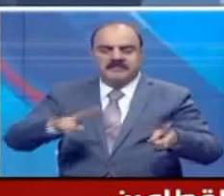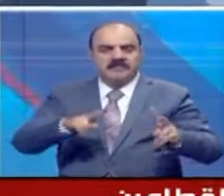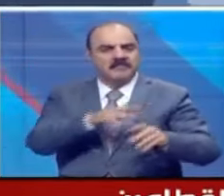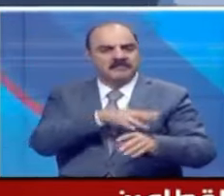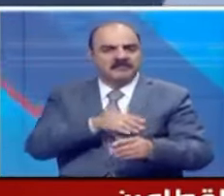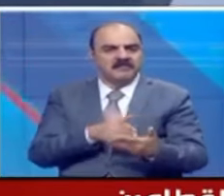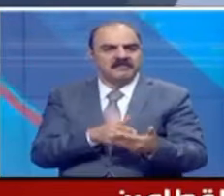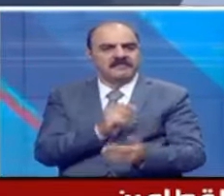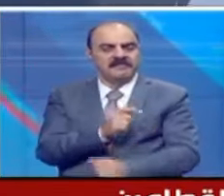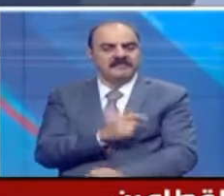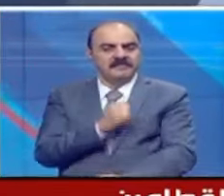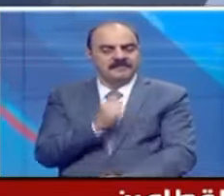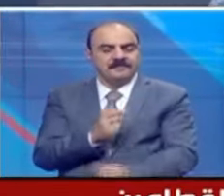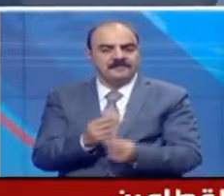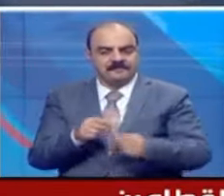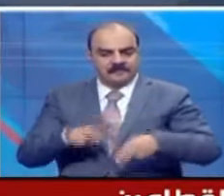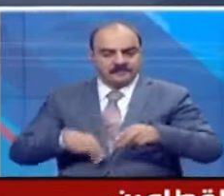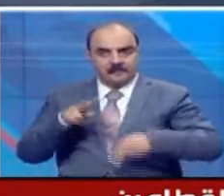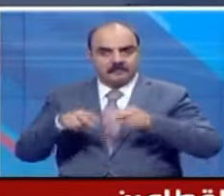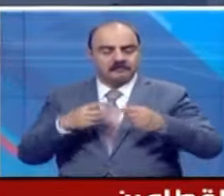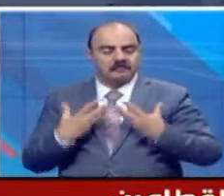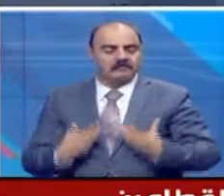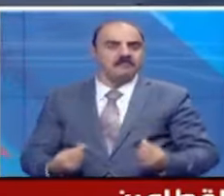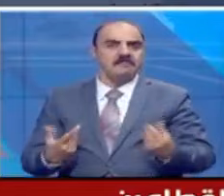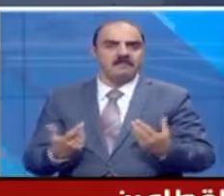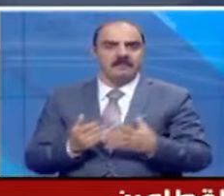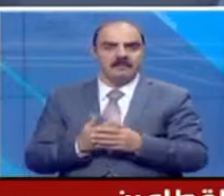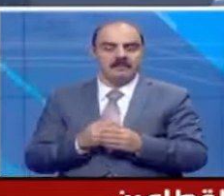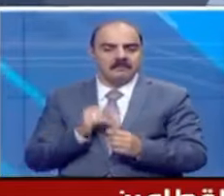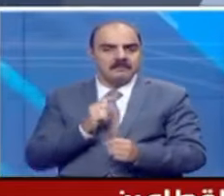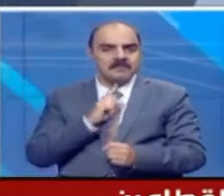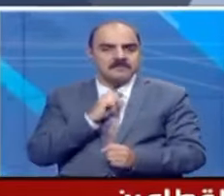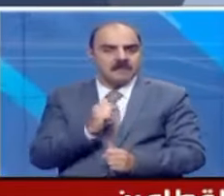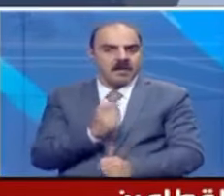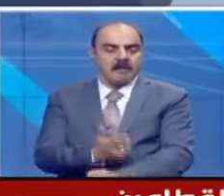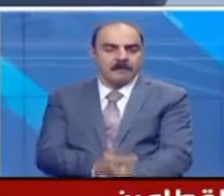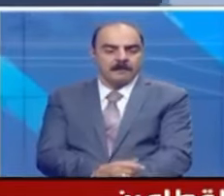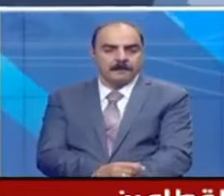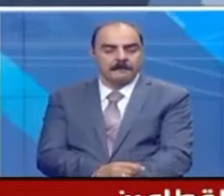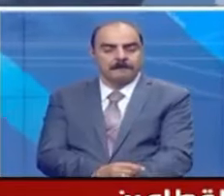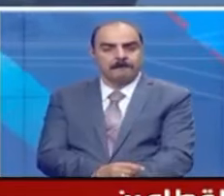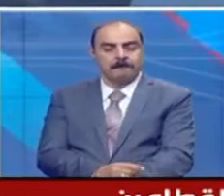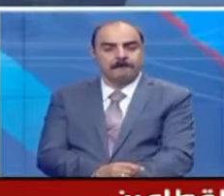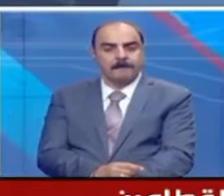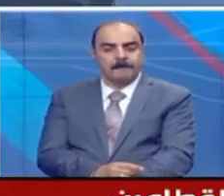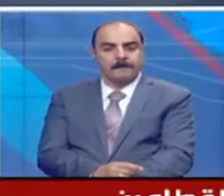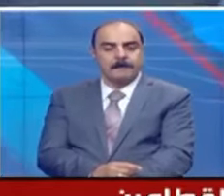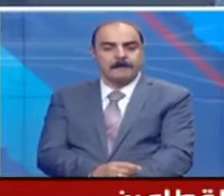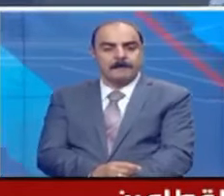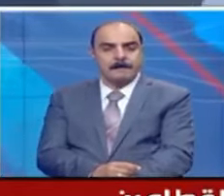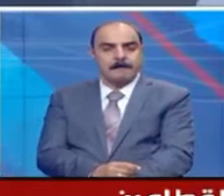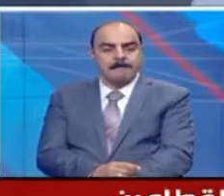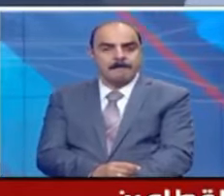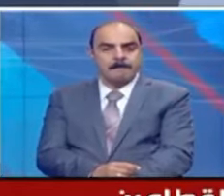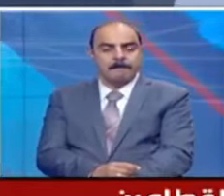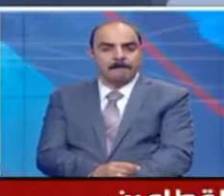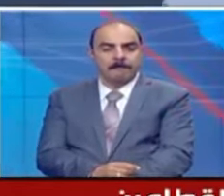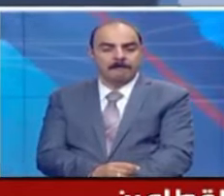وصفاته قدرة مالية على التعاطي مع هذا الواقع الاقتصادي، أو قدرته في أنه